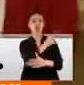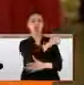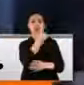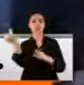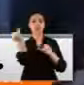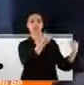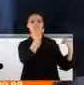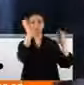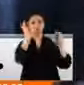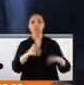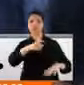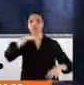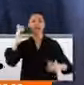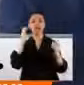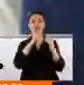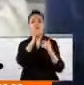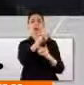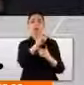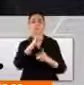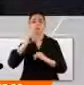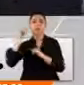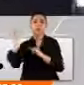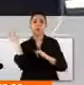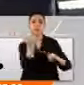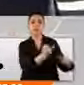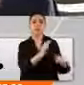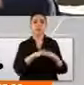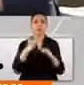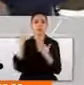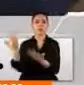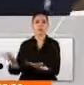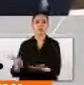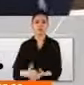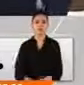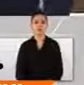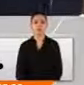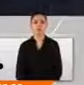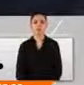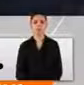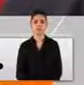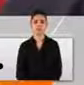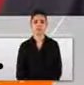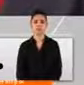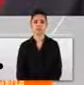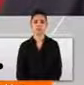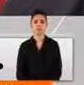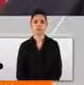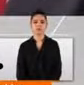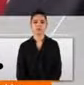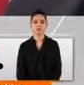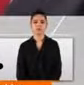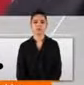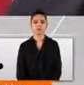tartışmaya başladığı eski partisini yerden yere vurdu. Seni onu eleştirmedikçe o gitmez. Ben burada